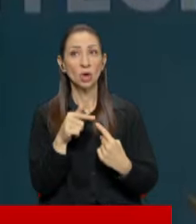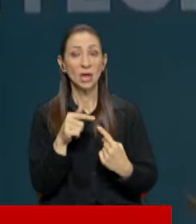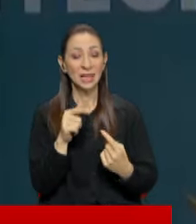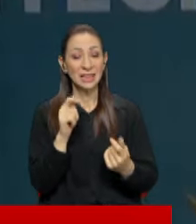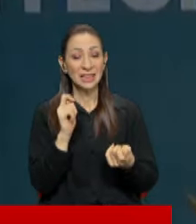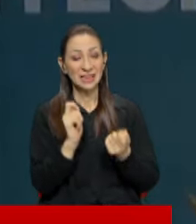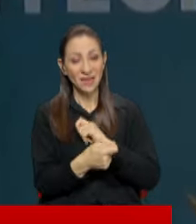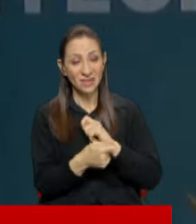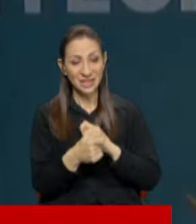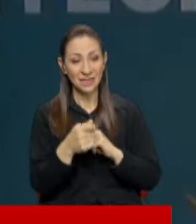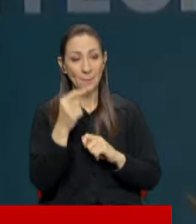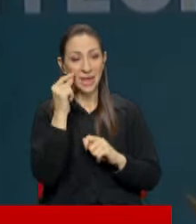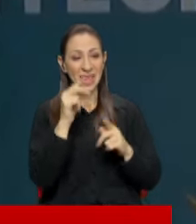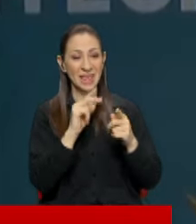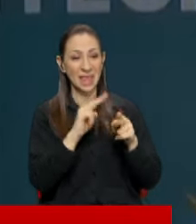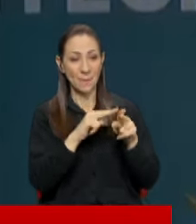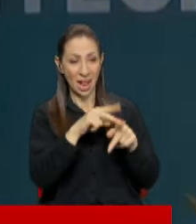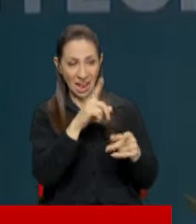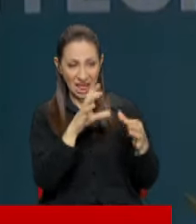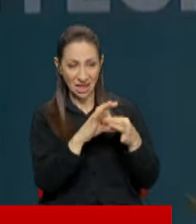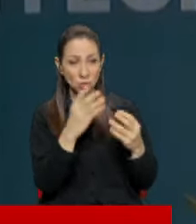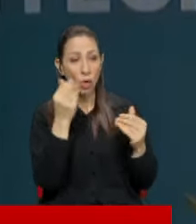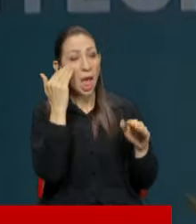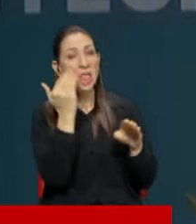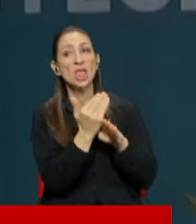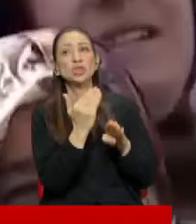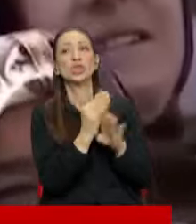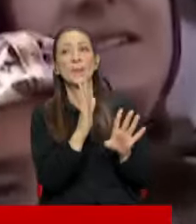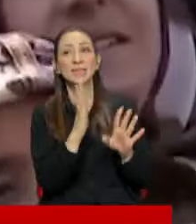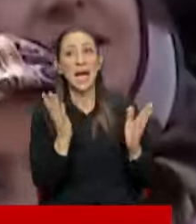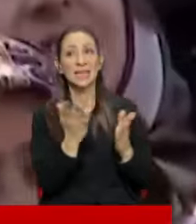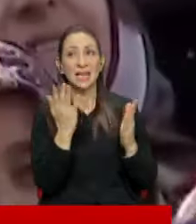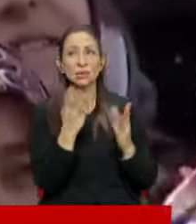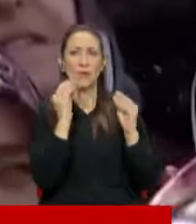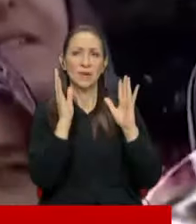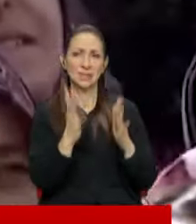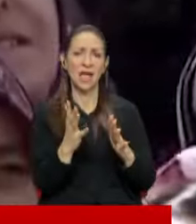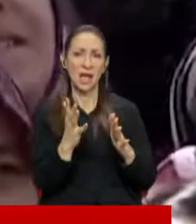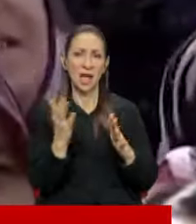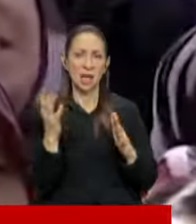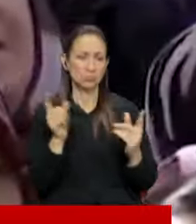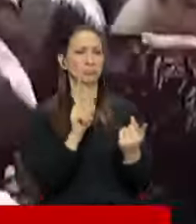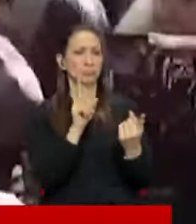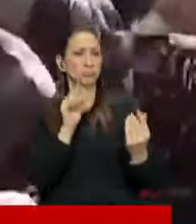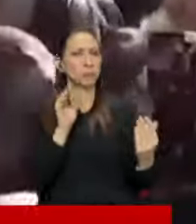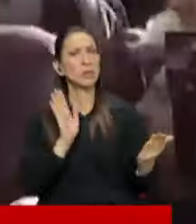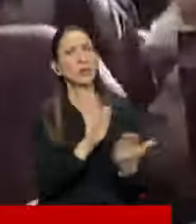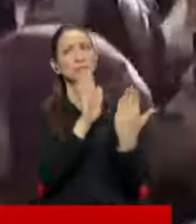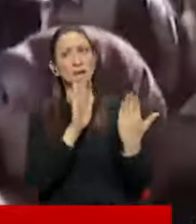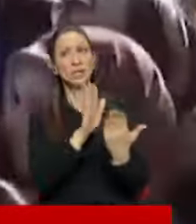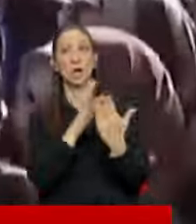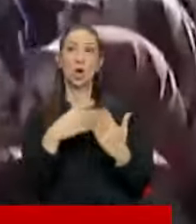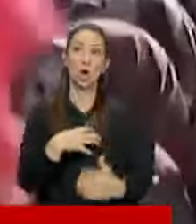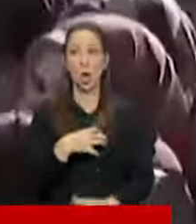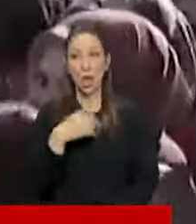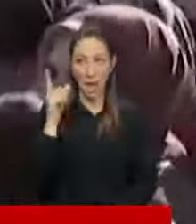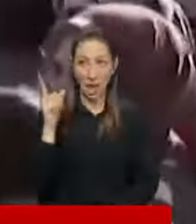Devrik Genel Başkan Bay Kemal ile pek anlaşamaz. Hatta sık sık karşı karşıya gelirdi.